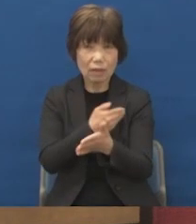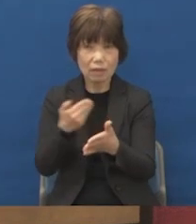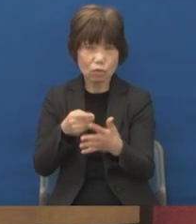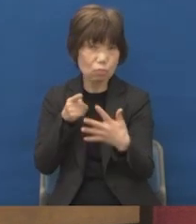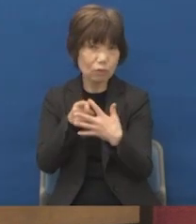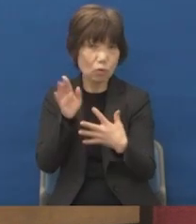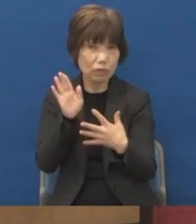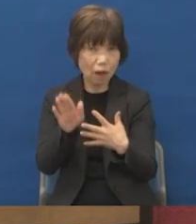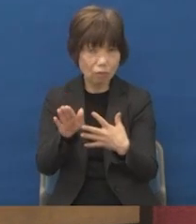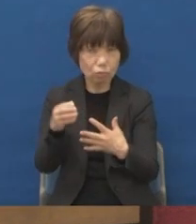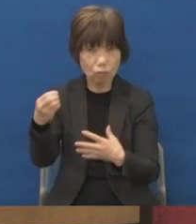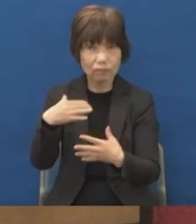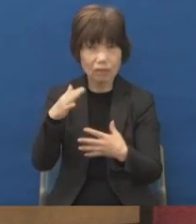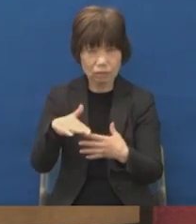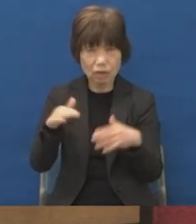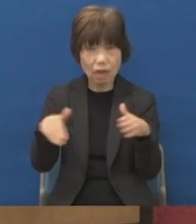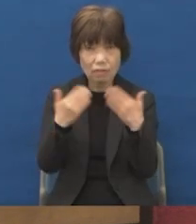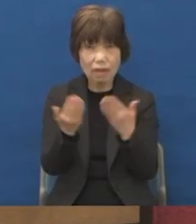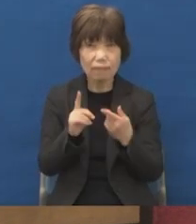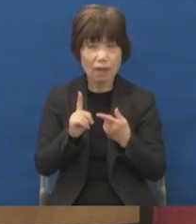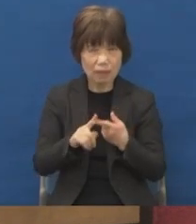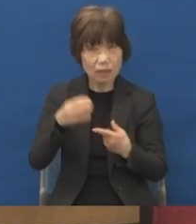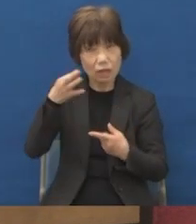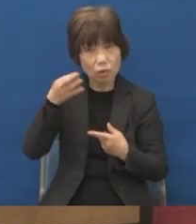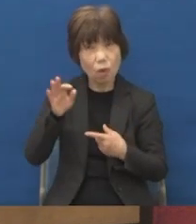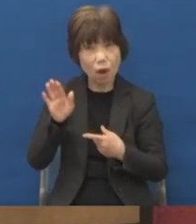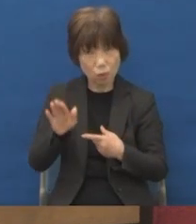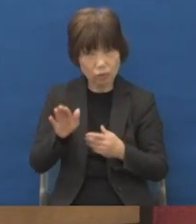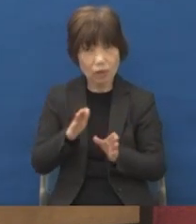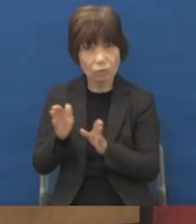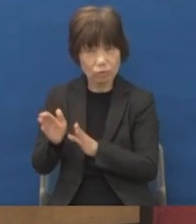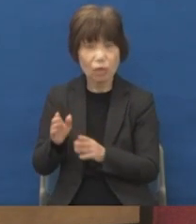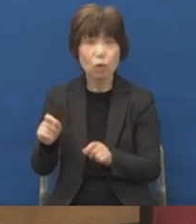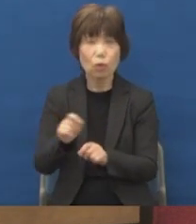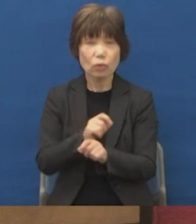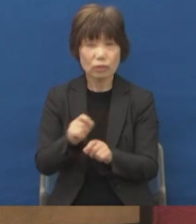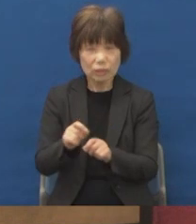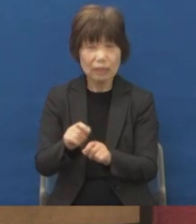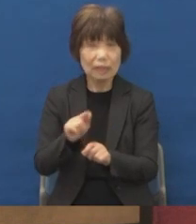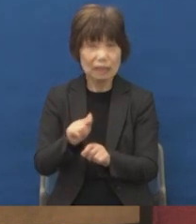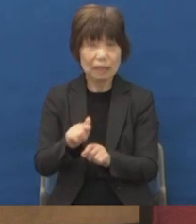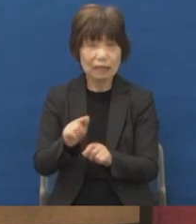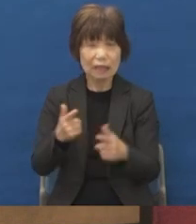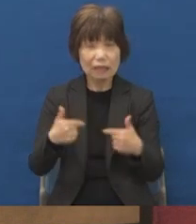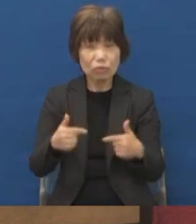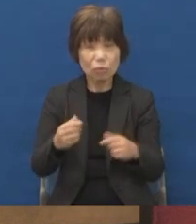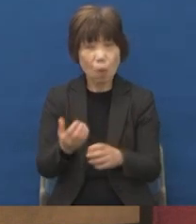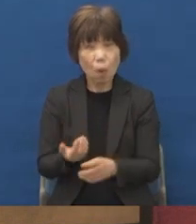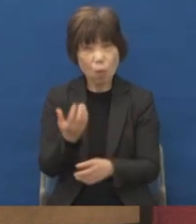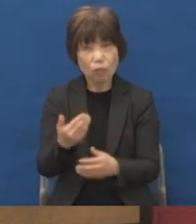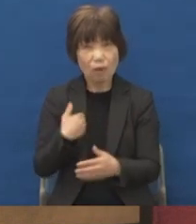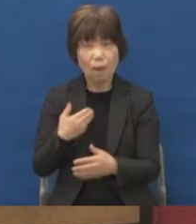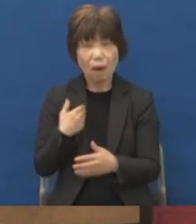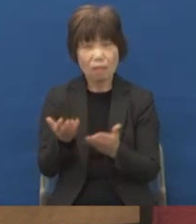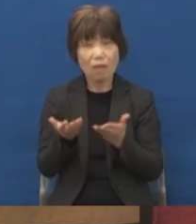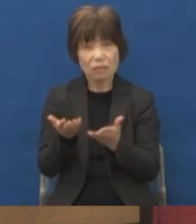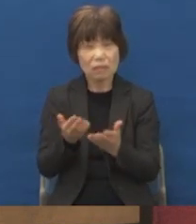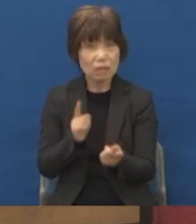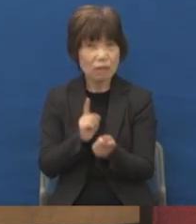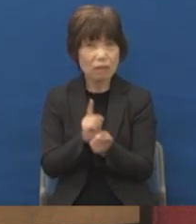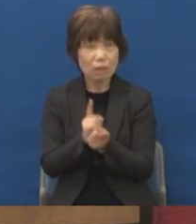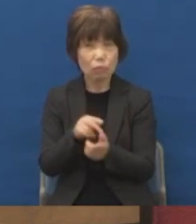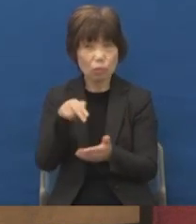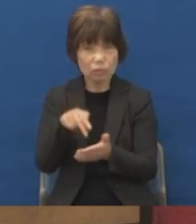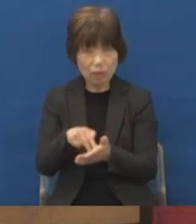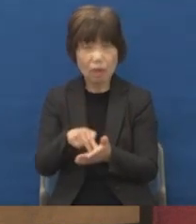全体として評価しております。とりわけ、いつ起こるかわからない地震に備えた対策として、総額